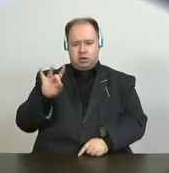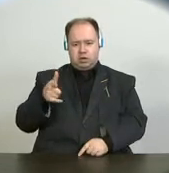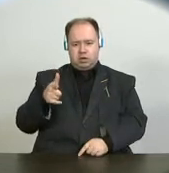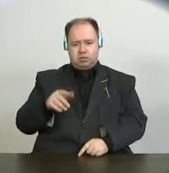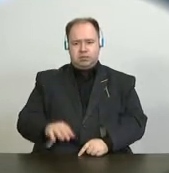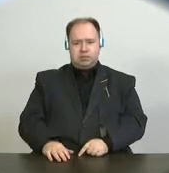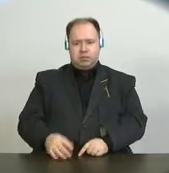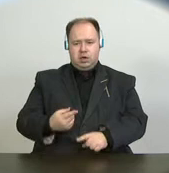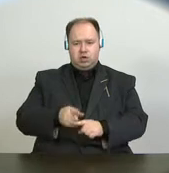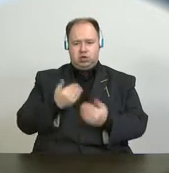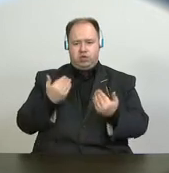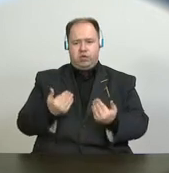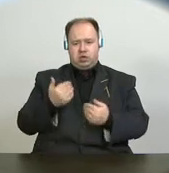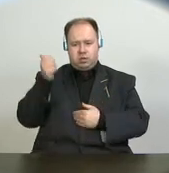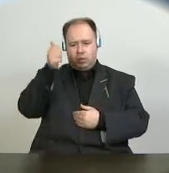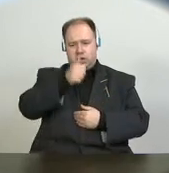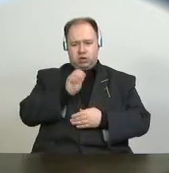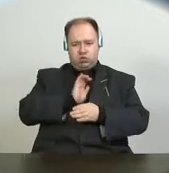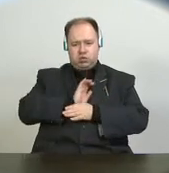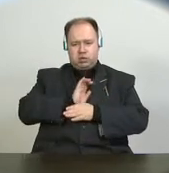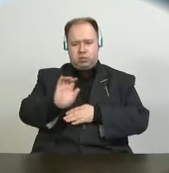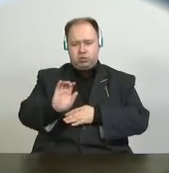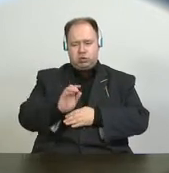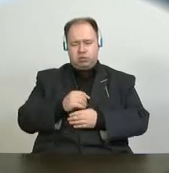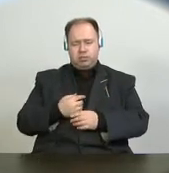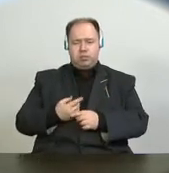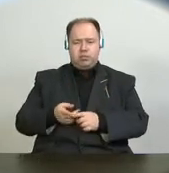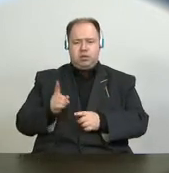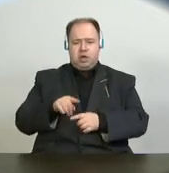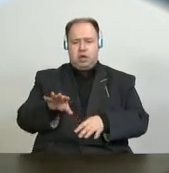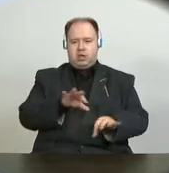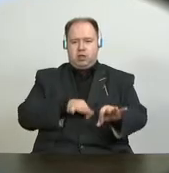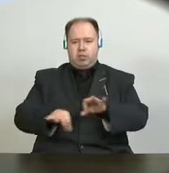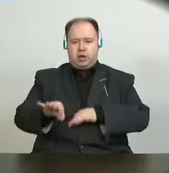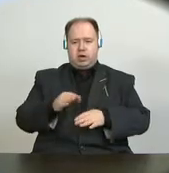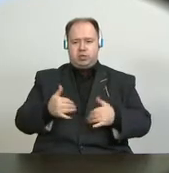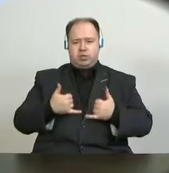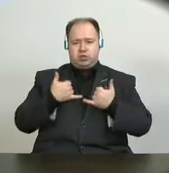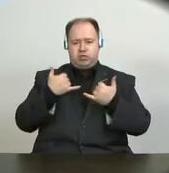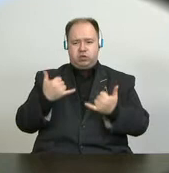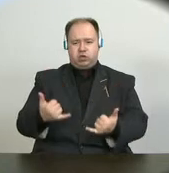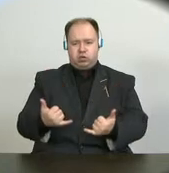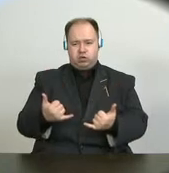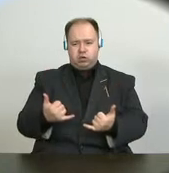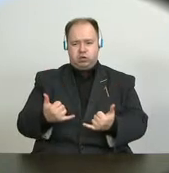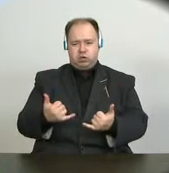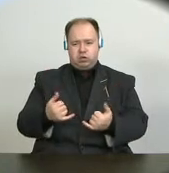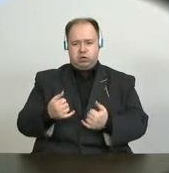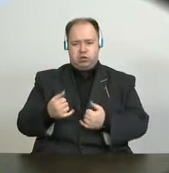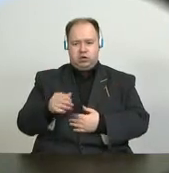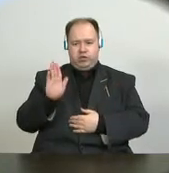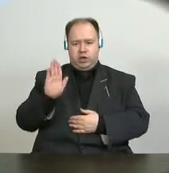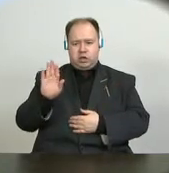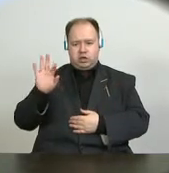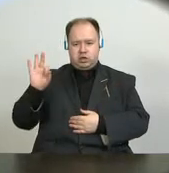наш большой проект который мы там очень гордимся это проект с члены стратегии в реальном времени посвященной второй мировой